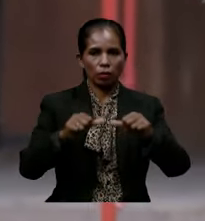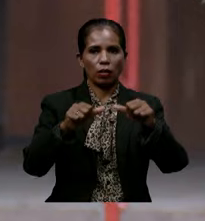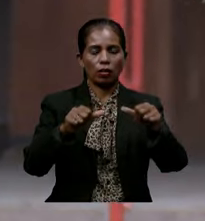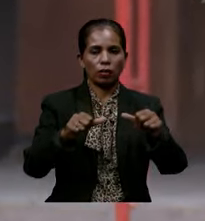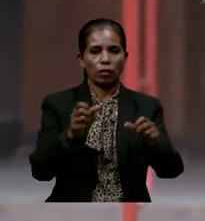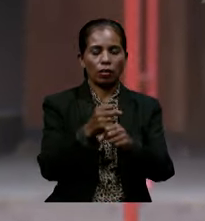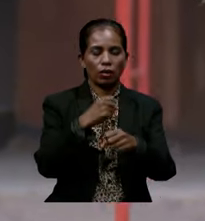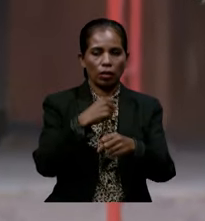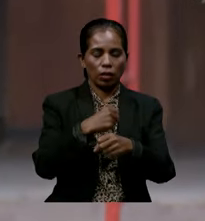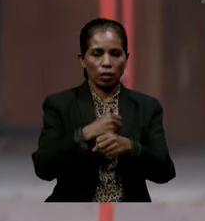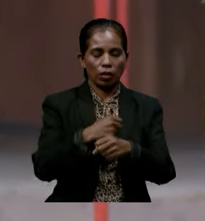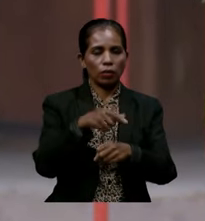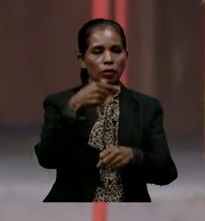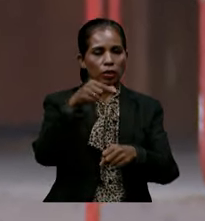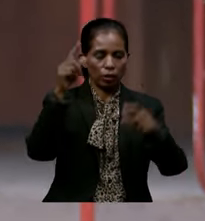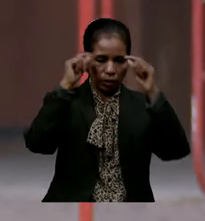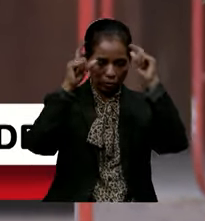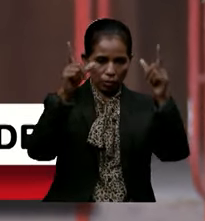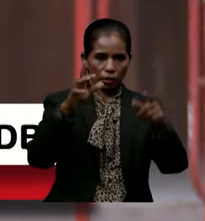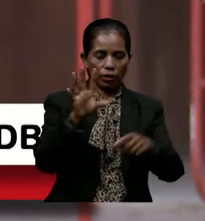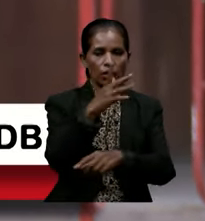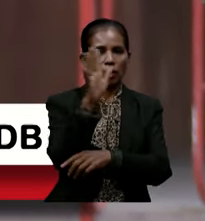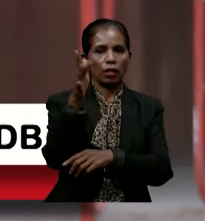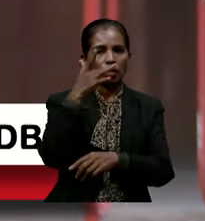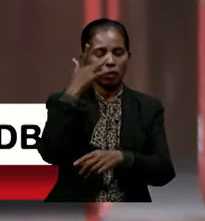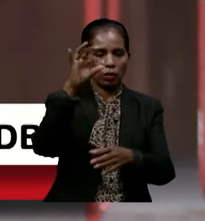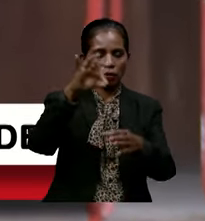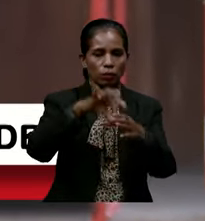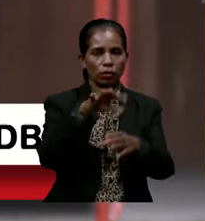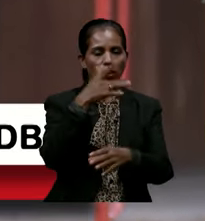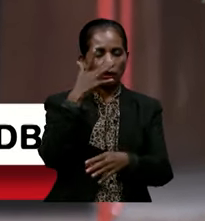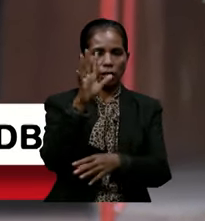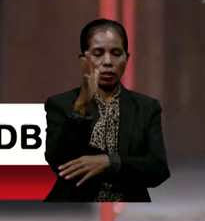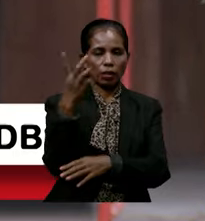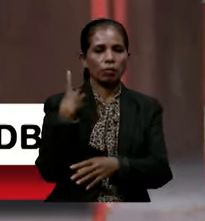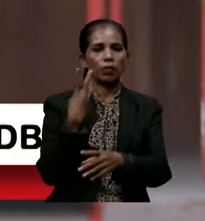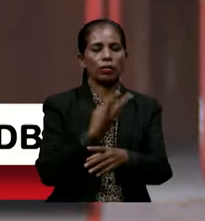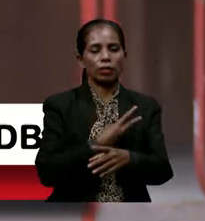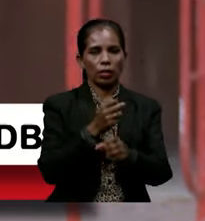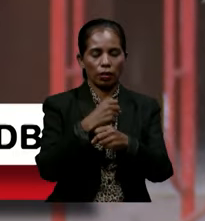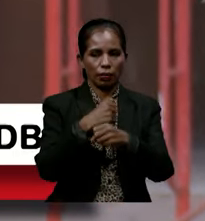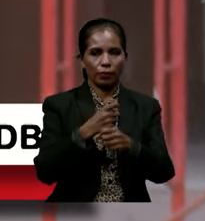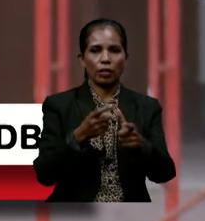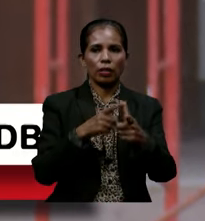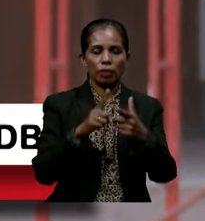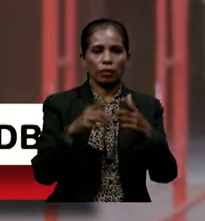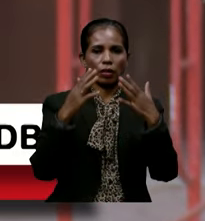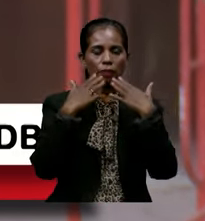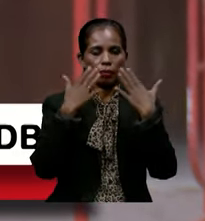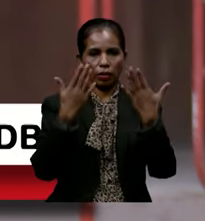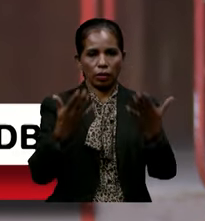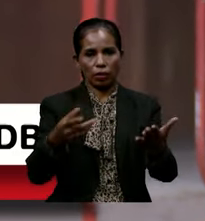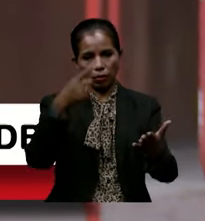amata timur ho ayo liusi kudai uan nabi ohi tahal. Segundo, agradece